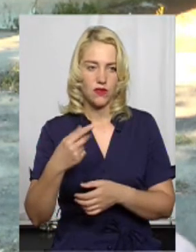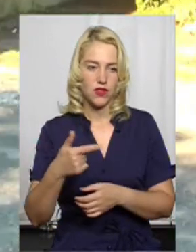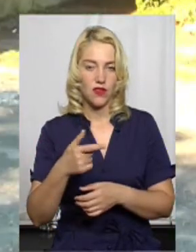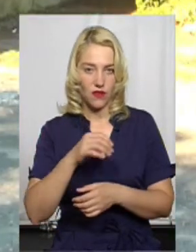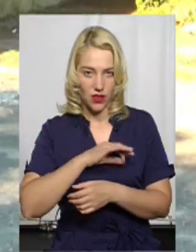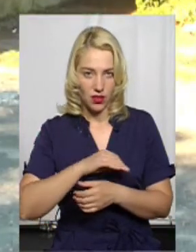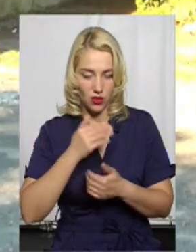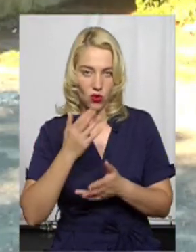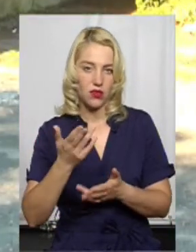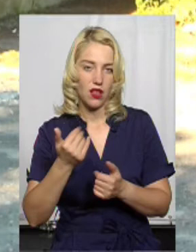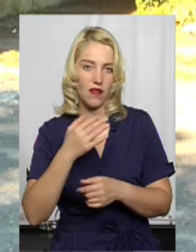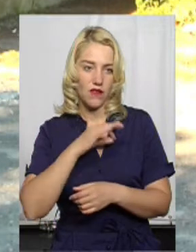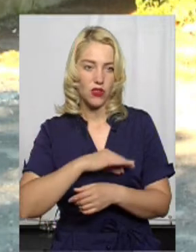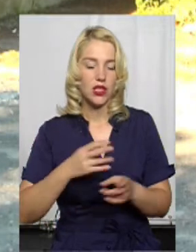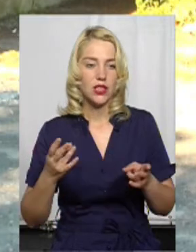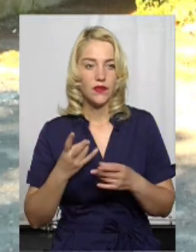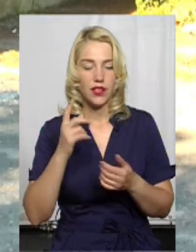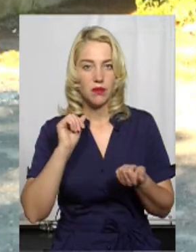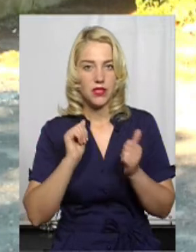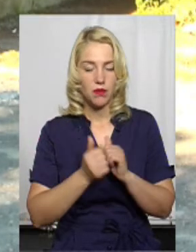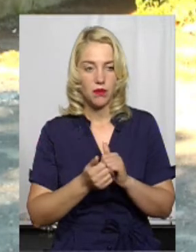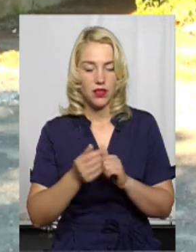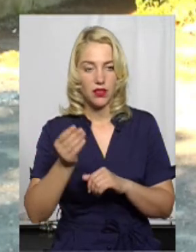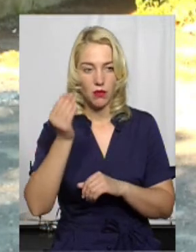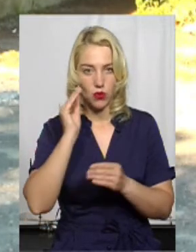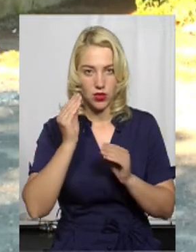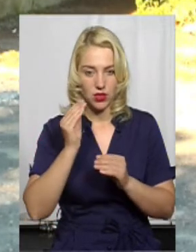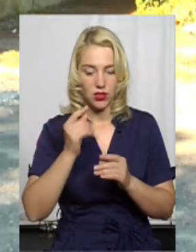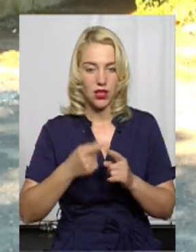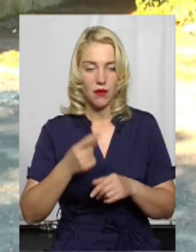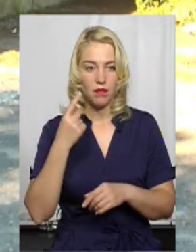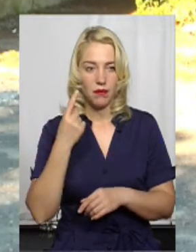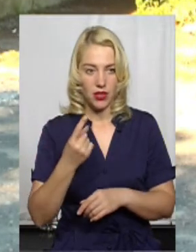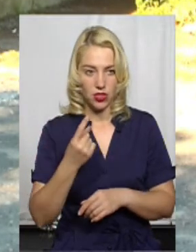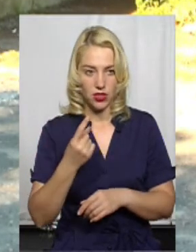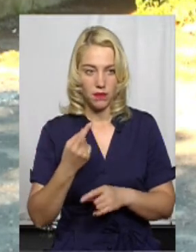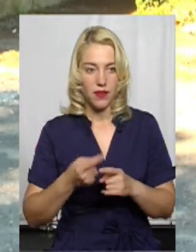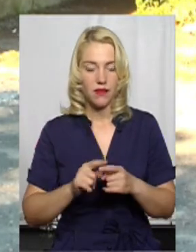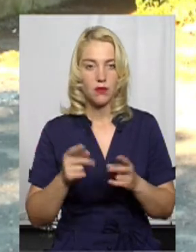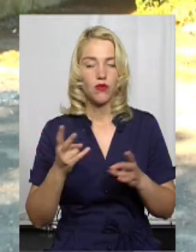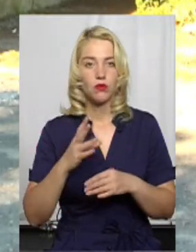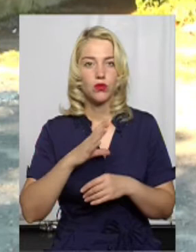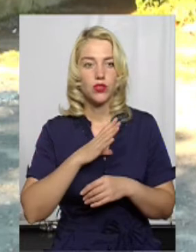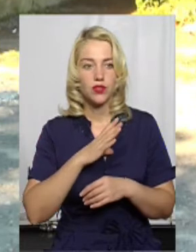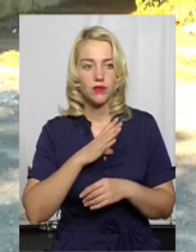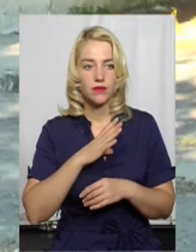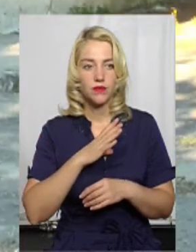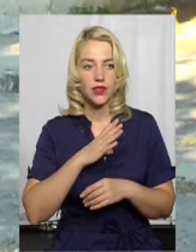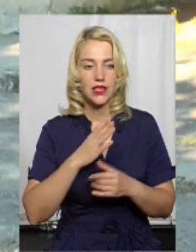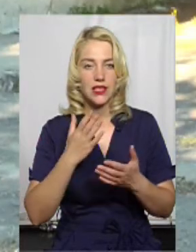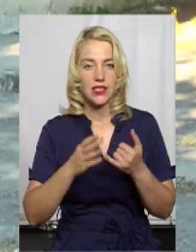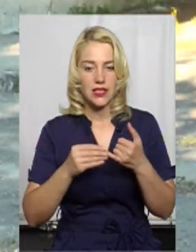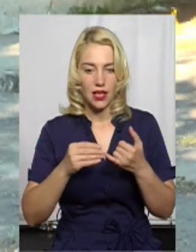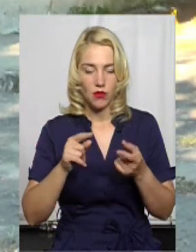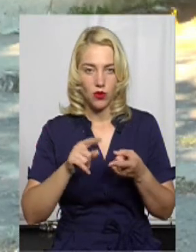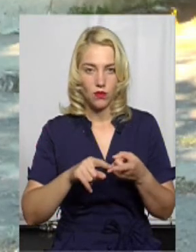вигідно. Треба запам'ятати позиції. Перше, він має мати землю.